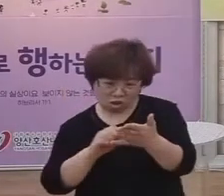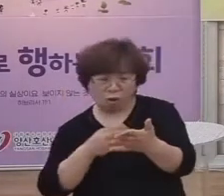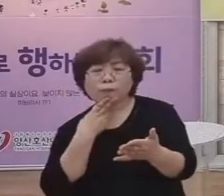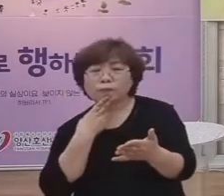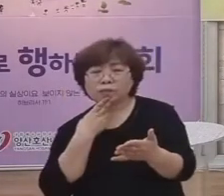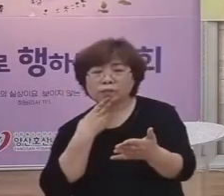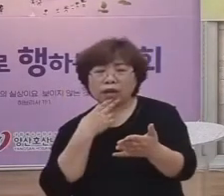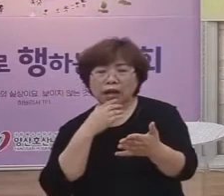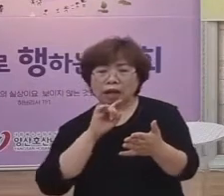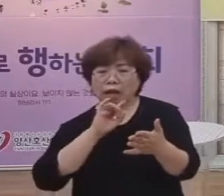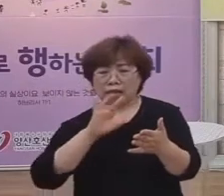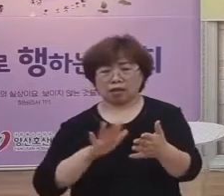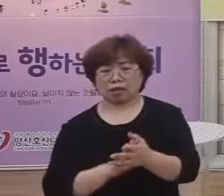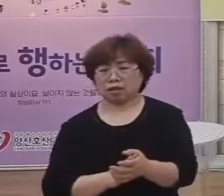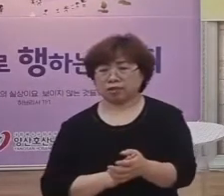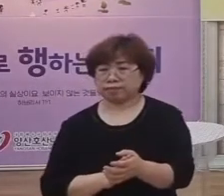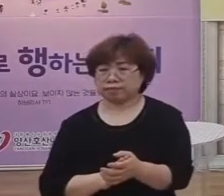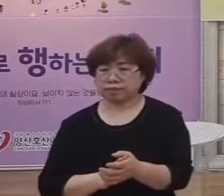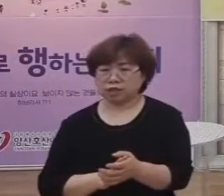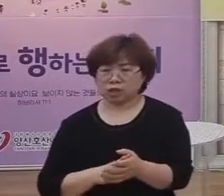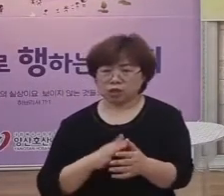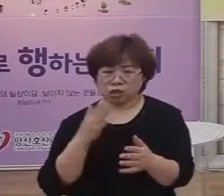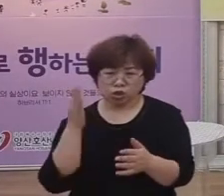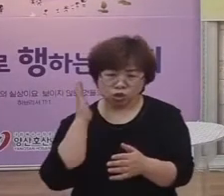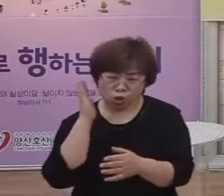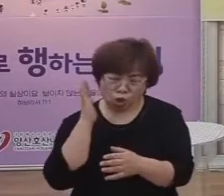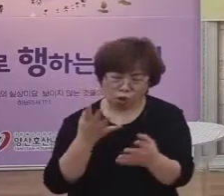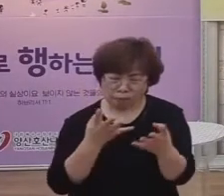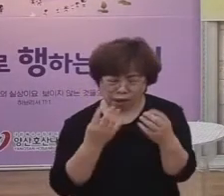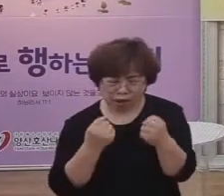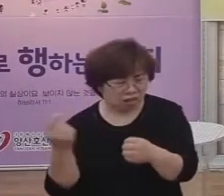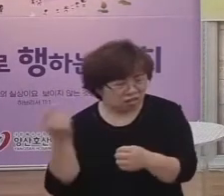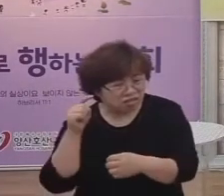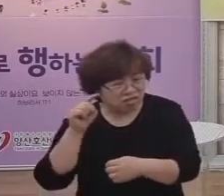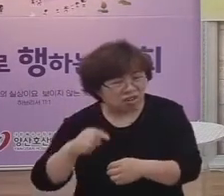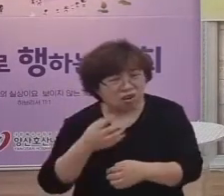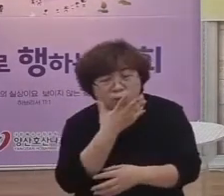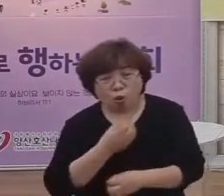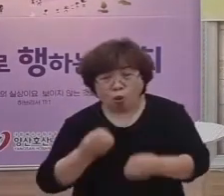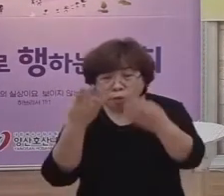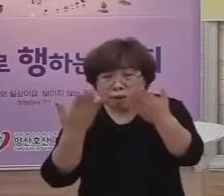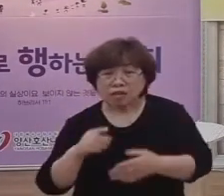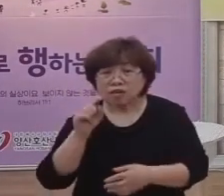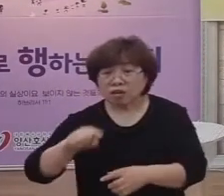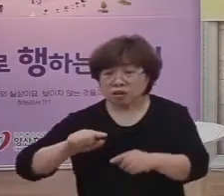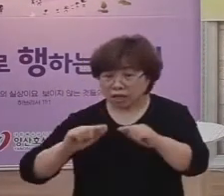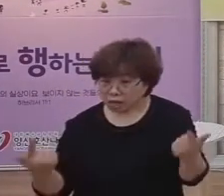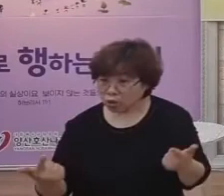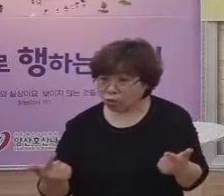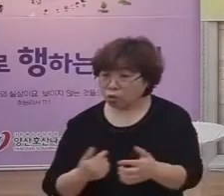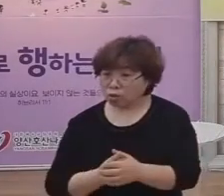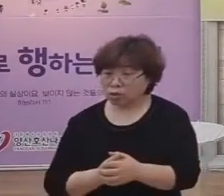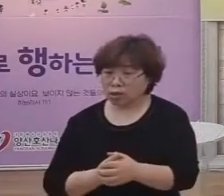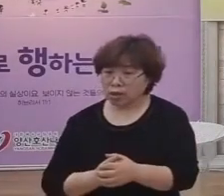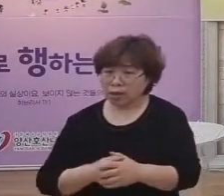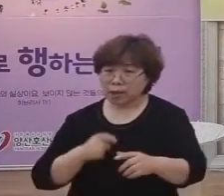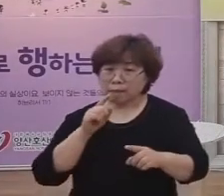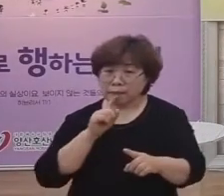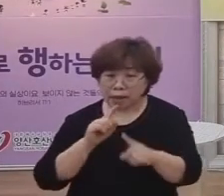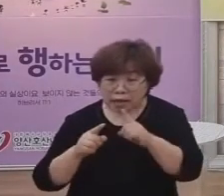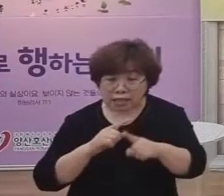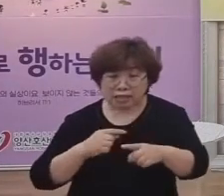그죠? 설교를 얼마나 많이 들었냐? 이것이 복을 받는 것이 아니라 오늘 뭐라고 되어 있습니까? 그